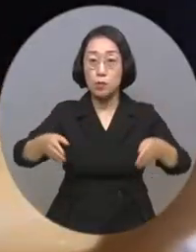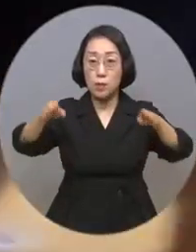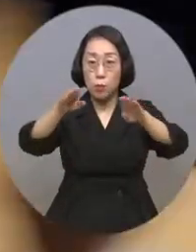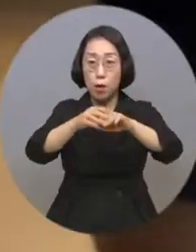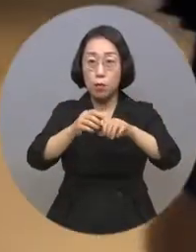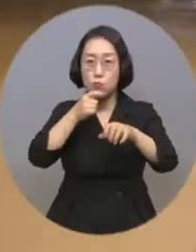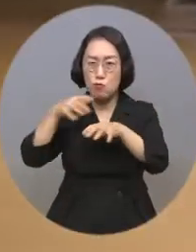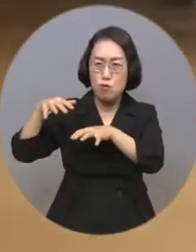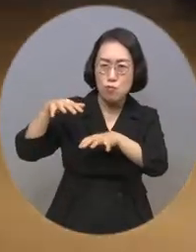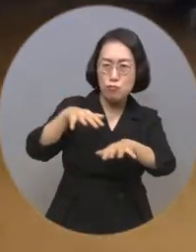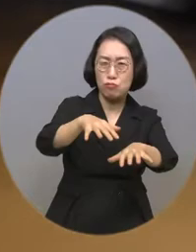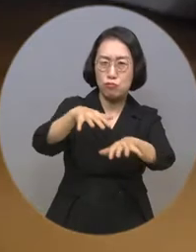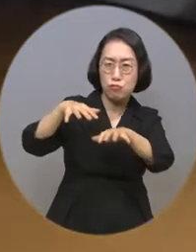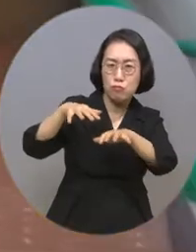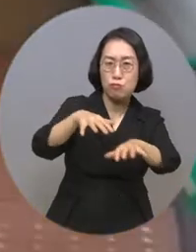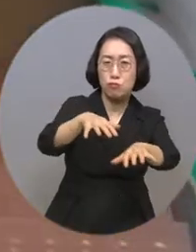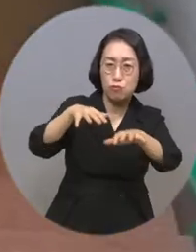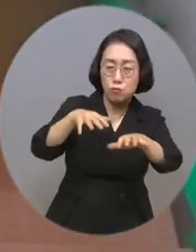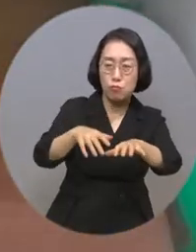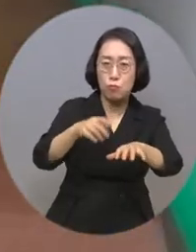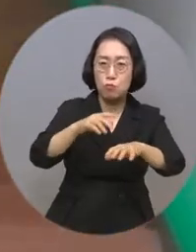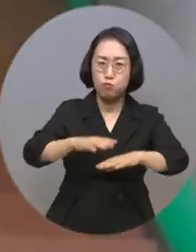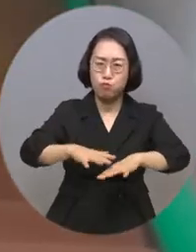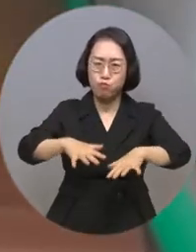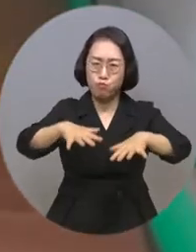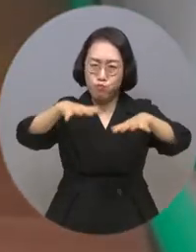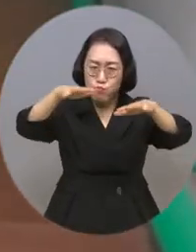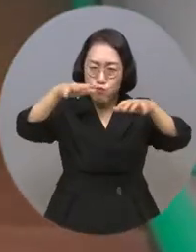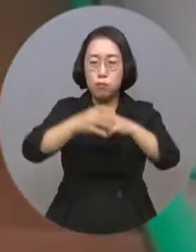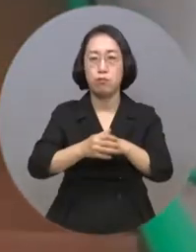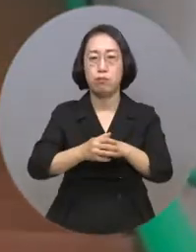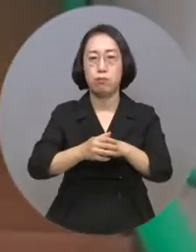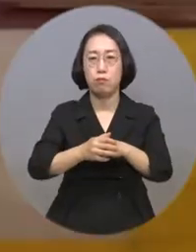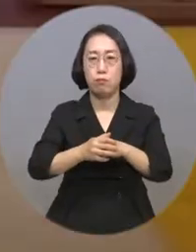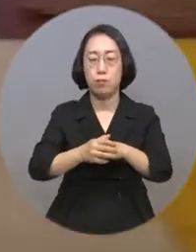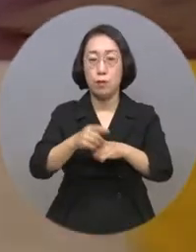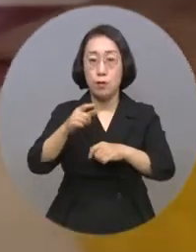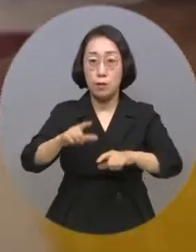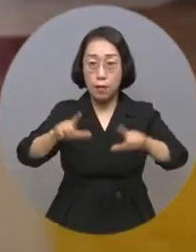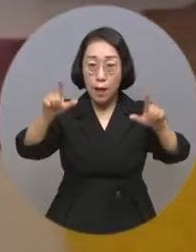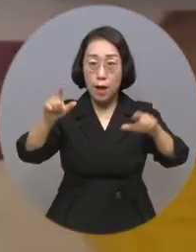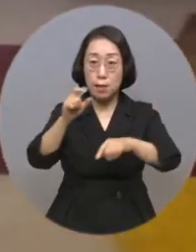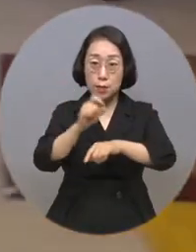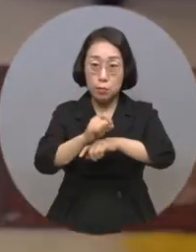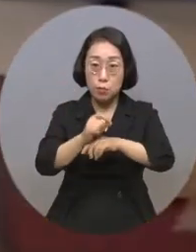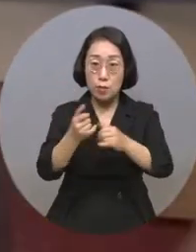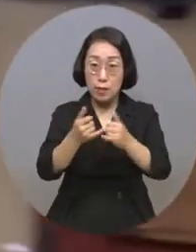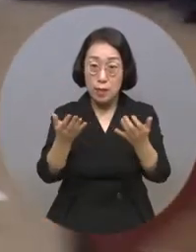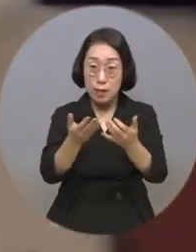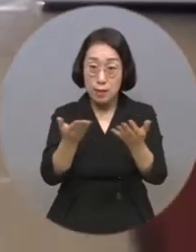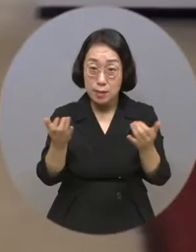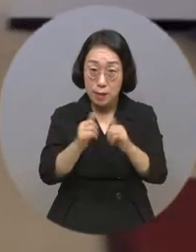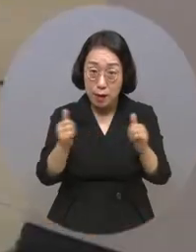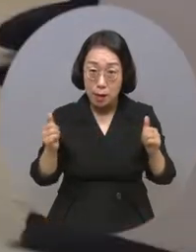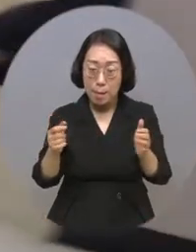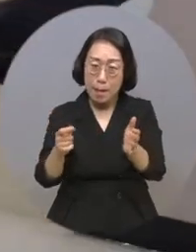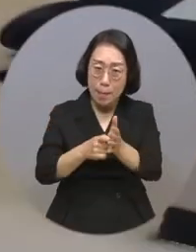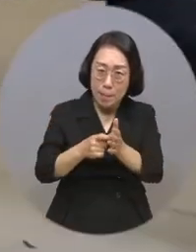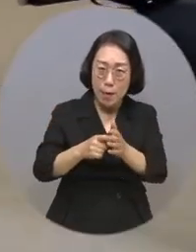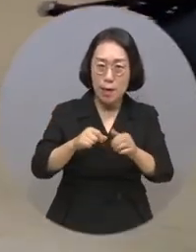비와 독일천에서 범람한 물로 침수 피해를 겪었습니다. 당시 사무실 직원들이 긴급하게 대처에